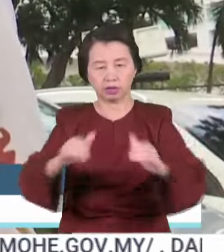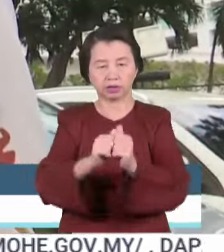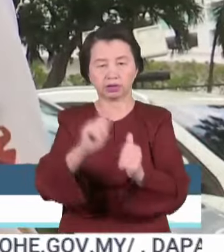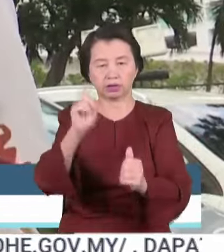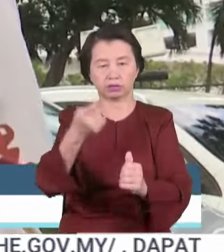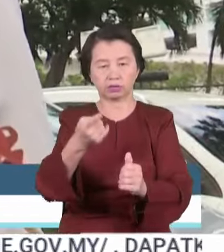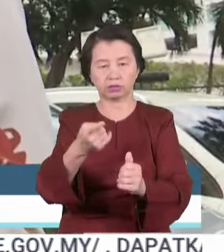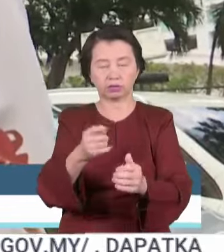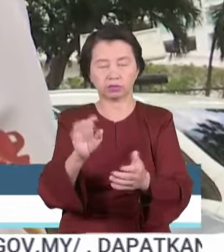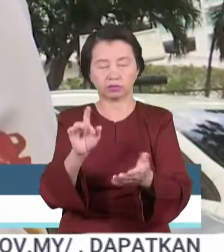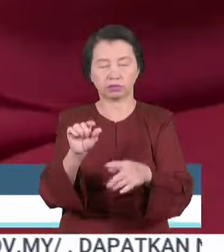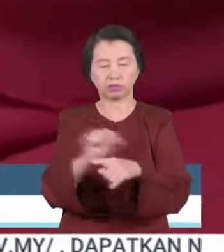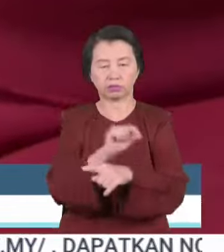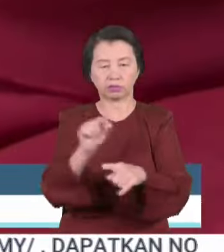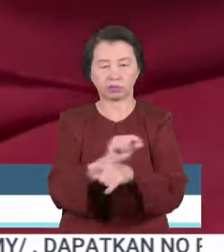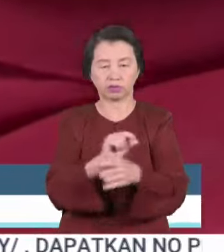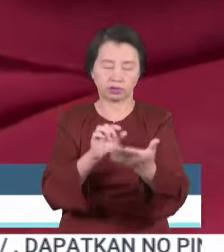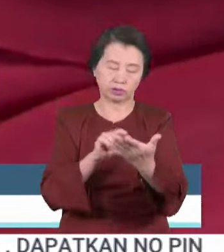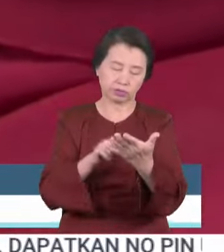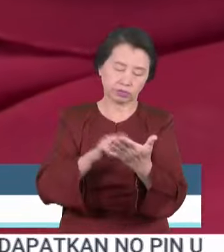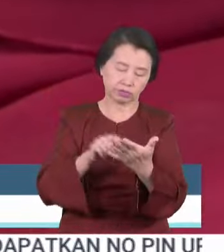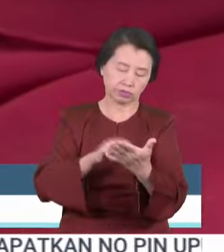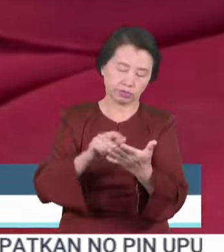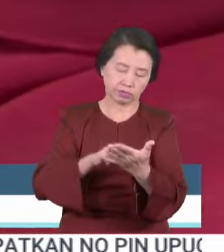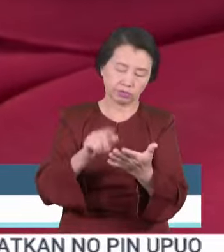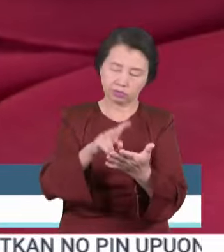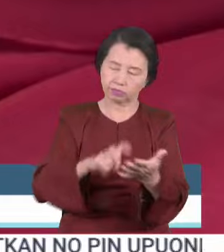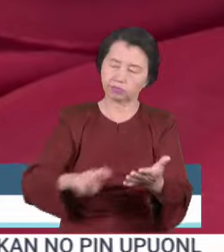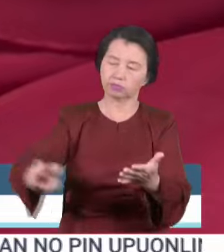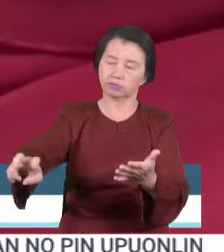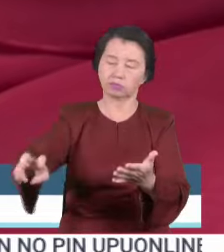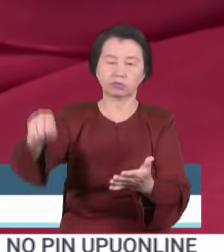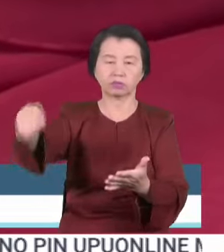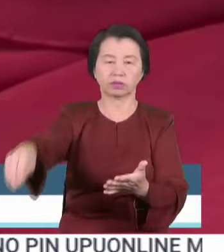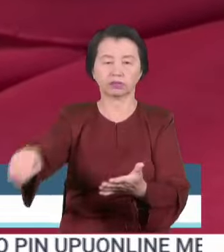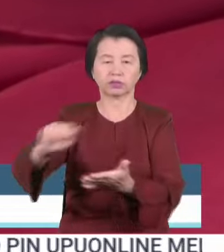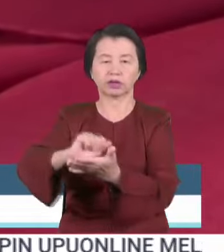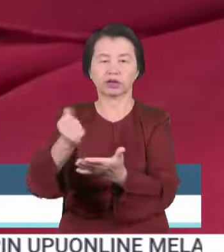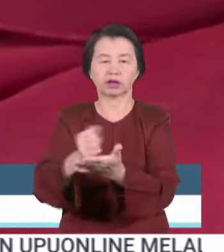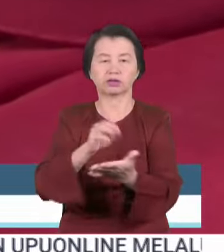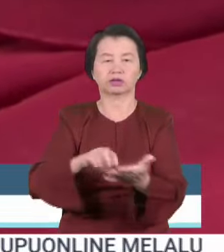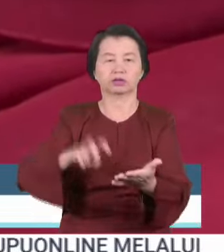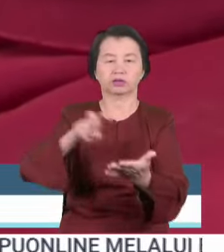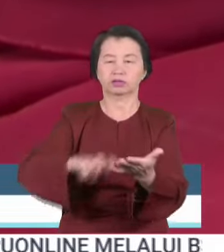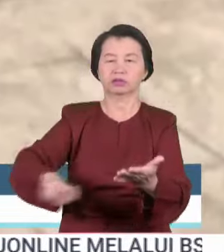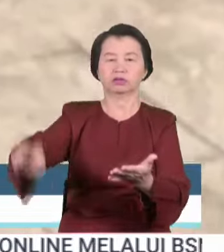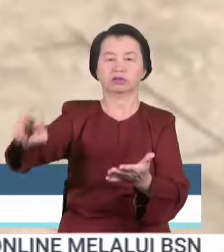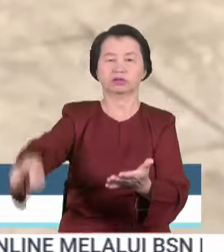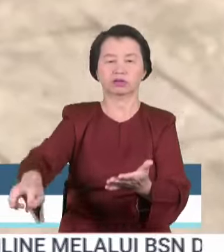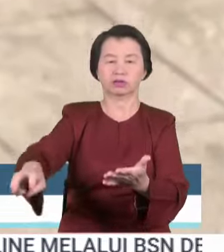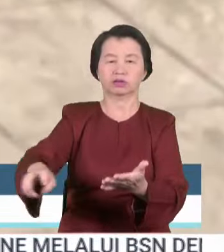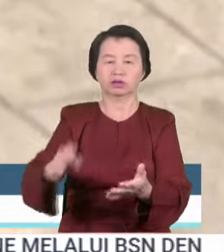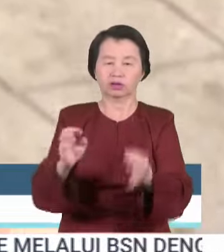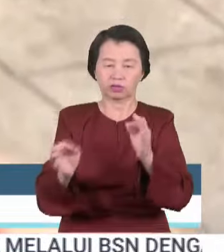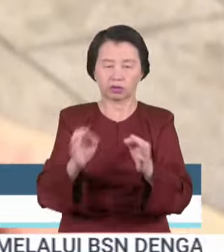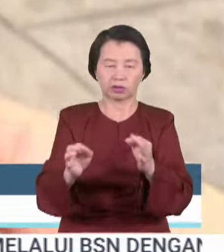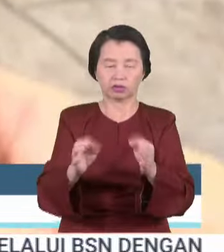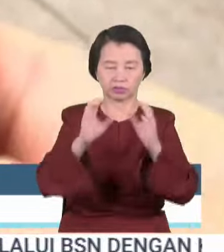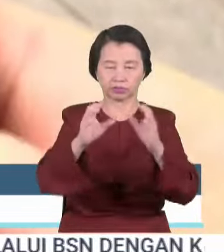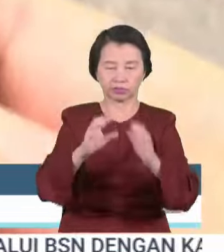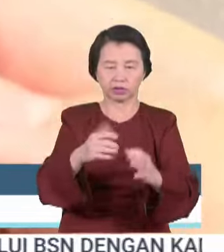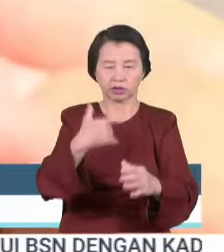hanya menggunakan telefon bimbit, duit raya dimasukkan ke akaun penerima. Meskipun tren terkini